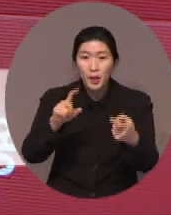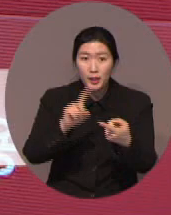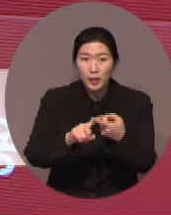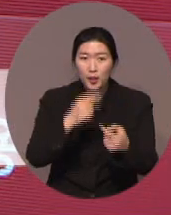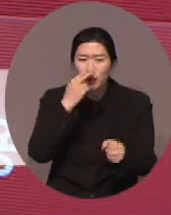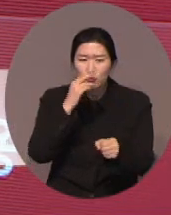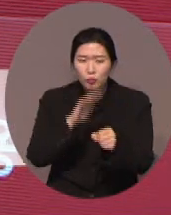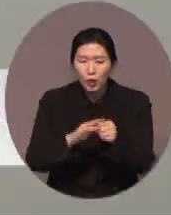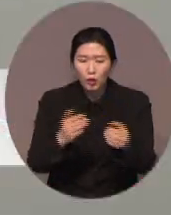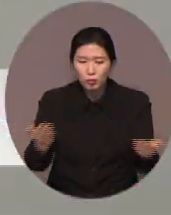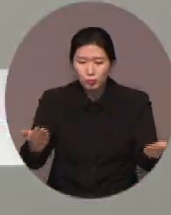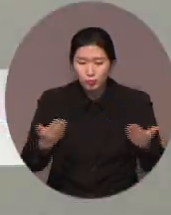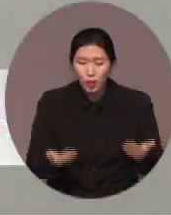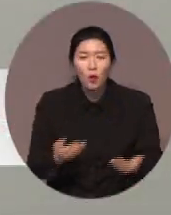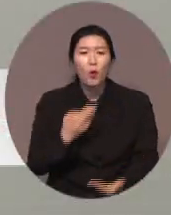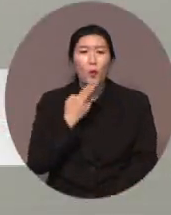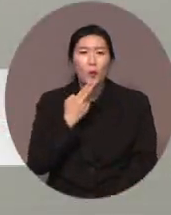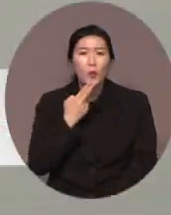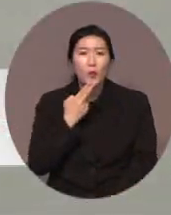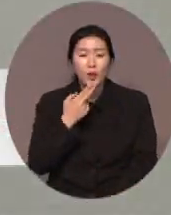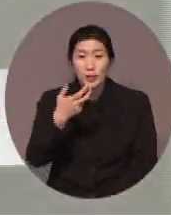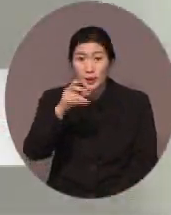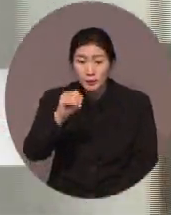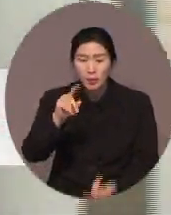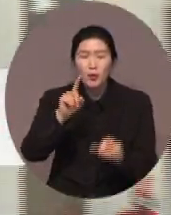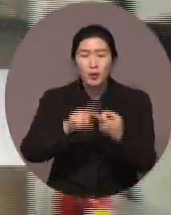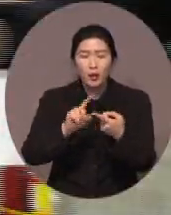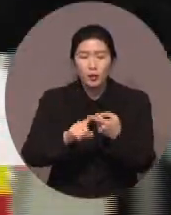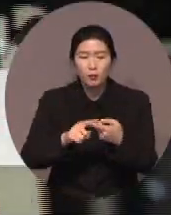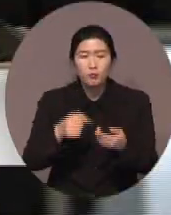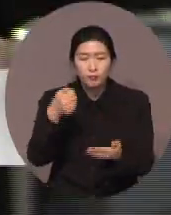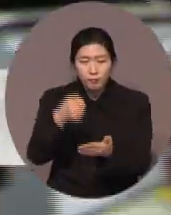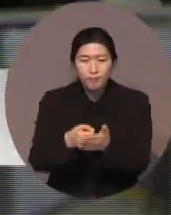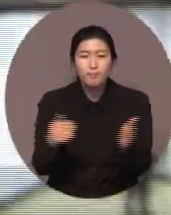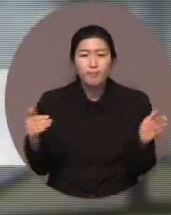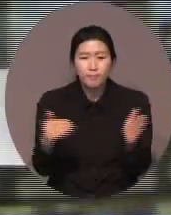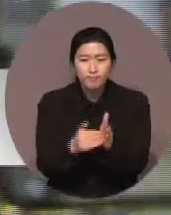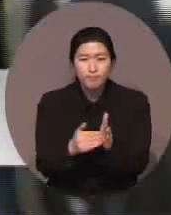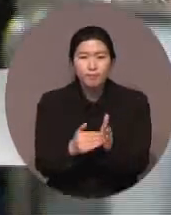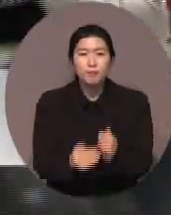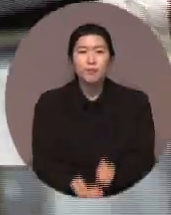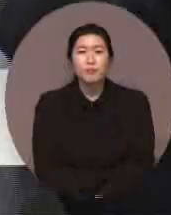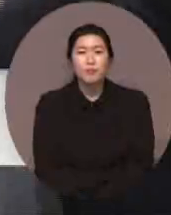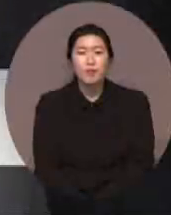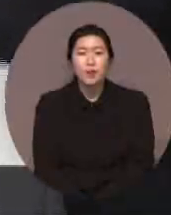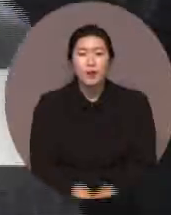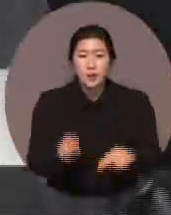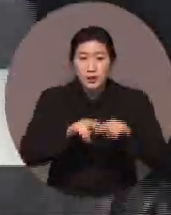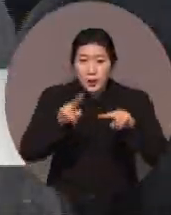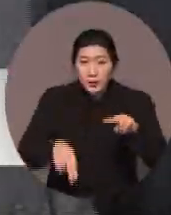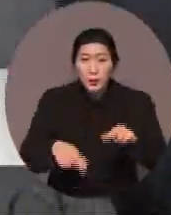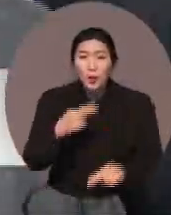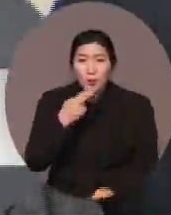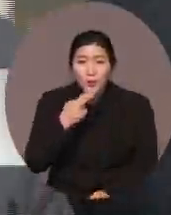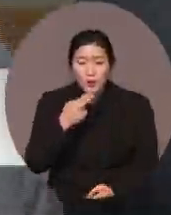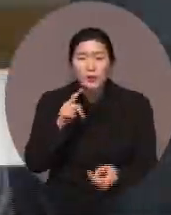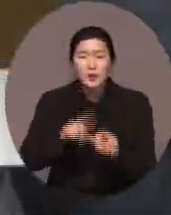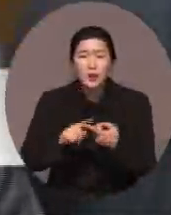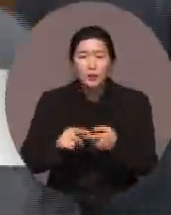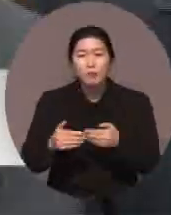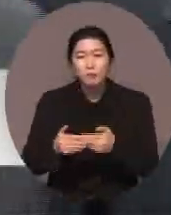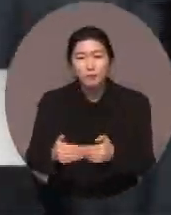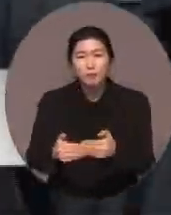어제까지 항소장을 제출하지 않아 당선 무효형인 벌금 100만원보다 낮은 벌금 70만원 형이